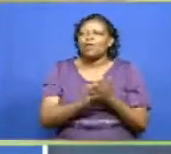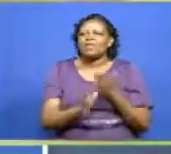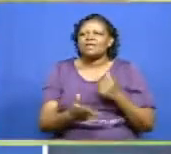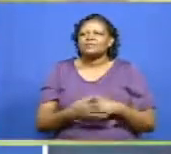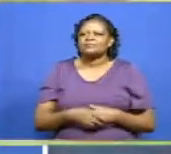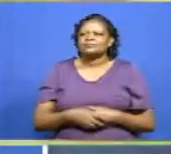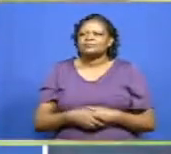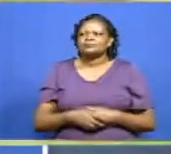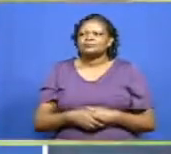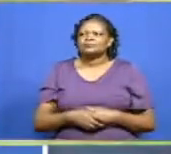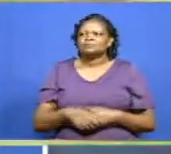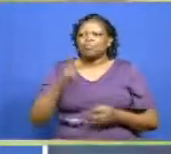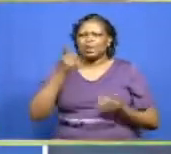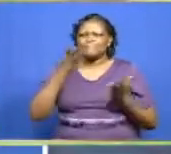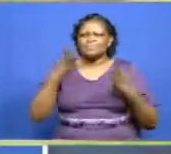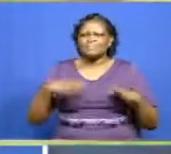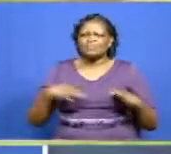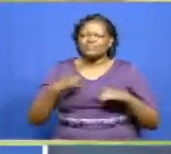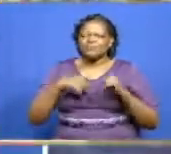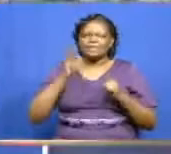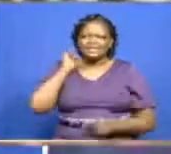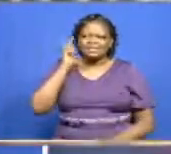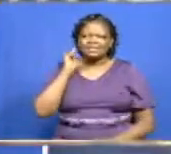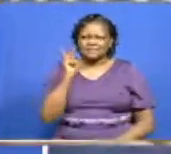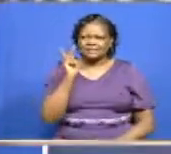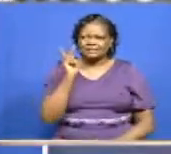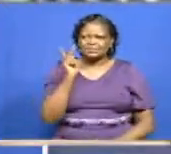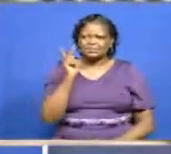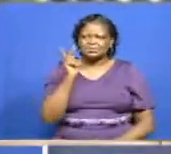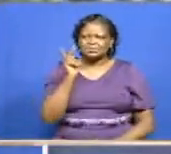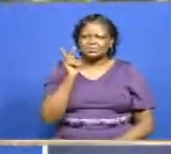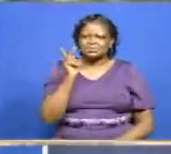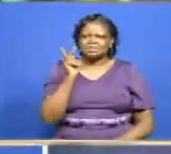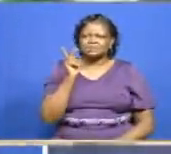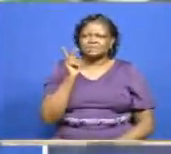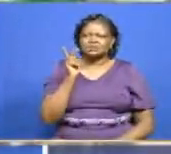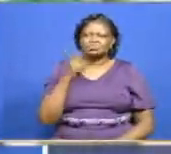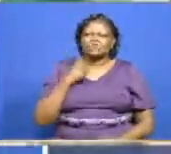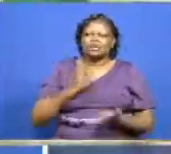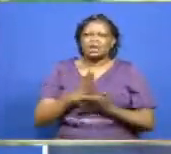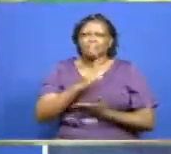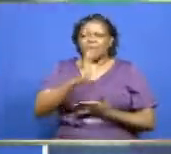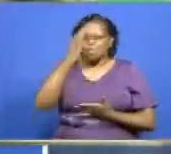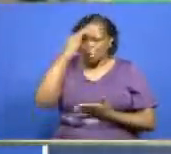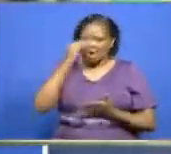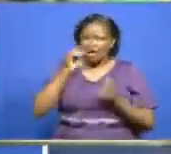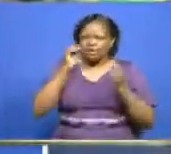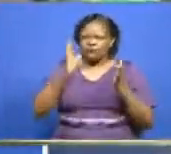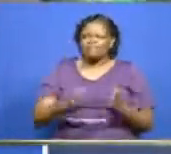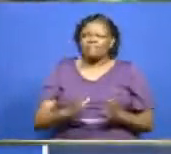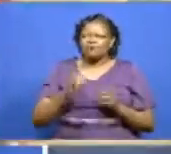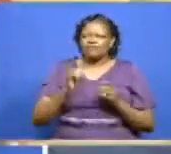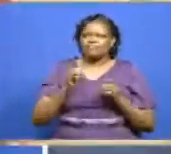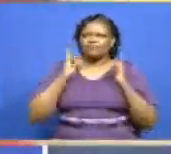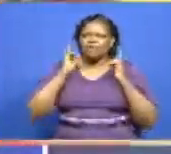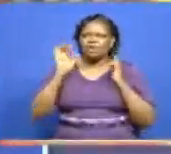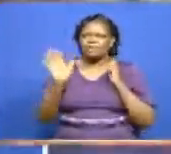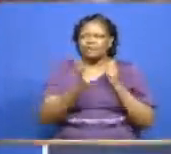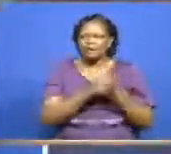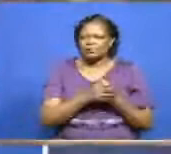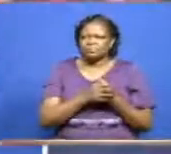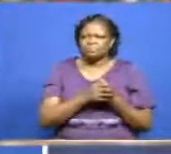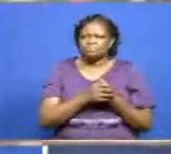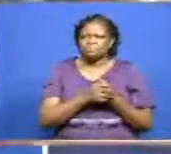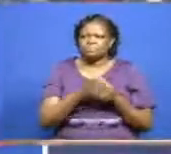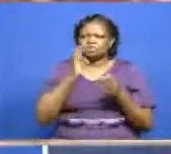Kwingineko, mfanyabiashara mmoja huko Kisii anataka haki itendeke baada ya dereva wa lori lake kushambuliwa na lori hilo